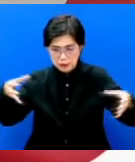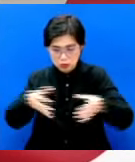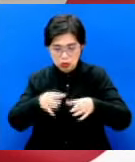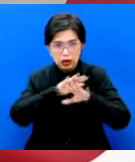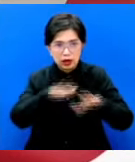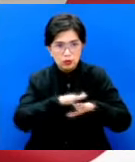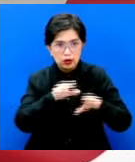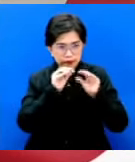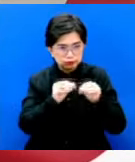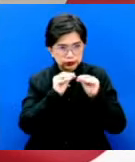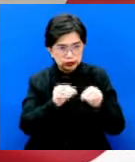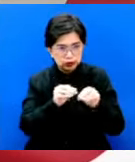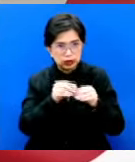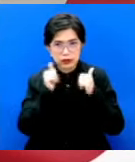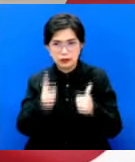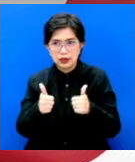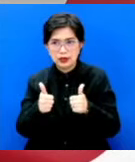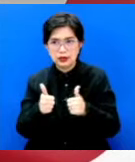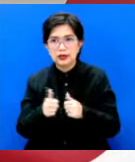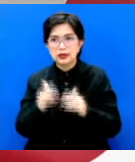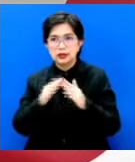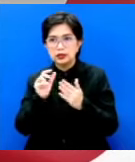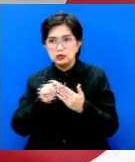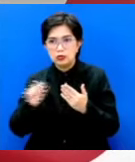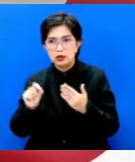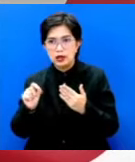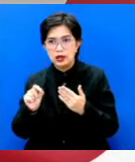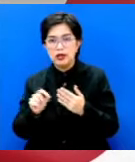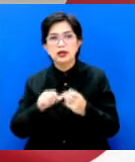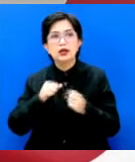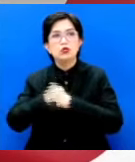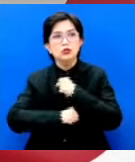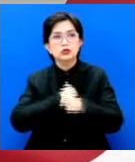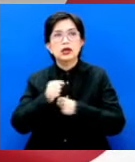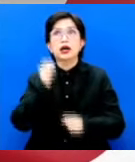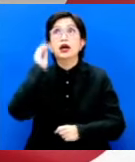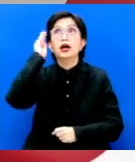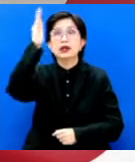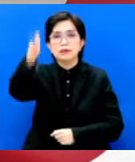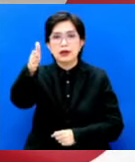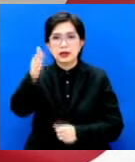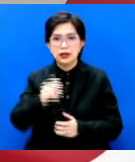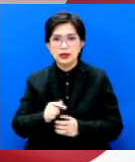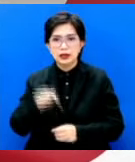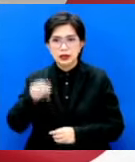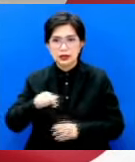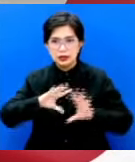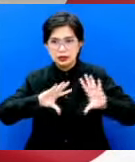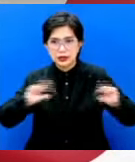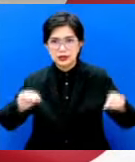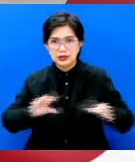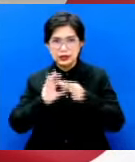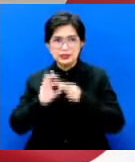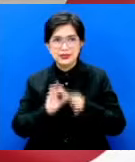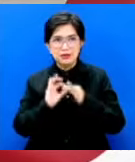dan kamiakanmerawatmereka,membinamereka, mendidikmerekadenganbaik,danmungkinuntuk bisnismasadepanmereka.Sayarasaini adalah